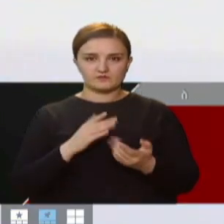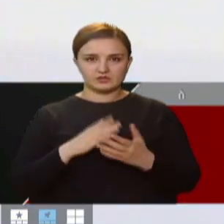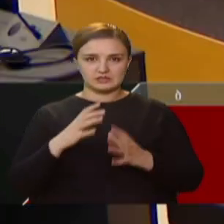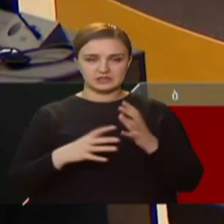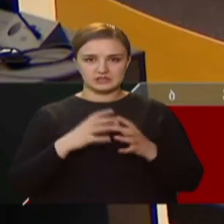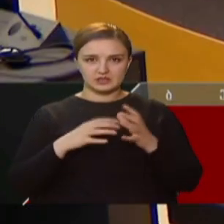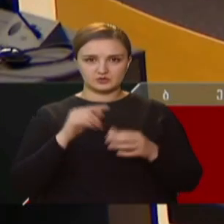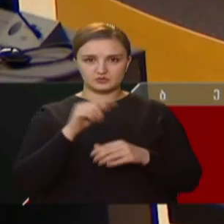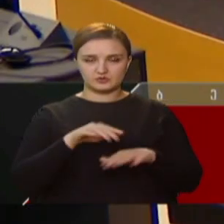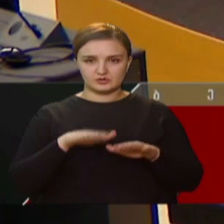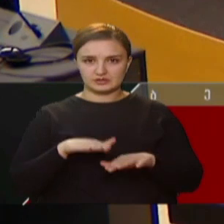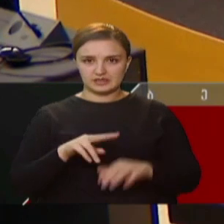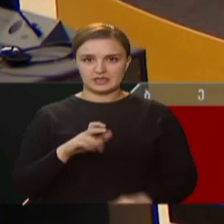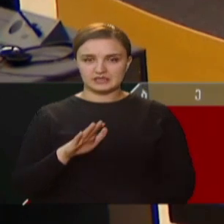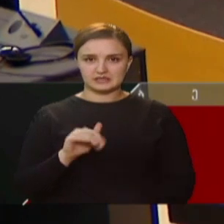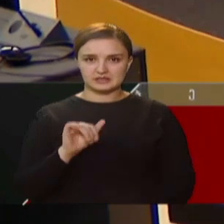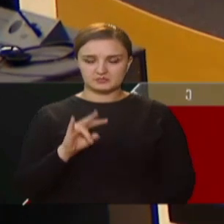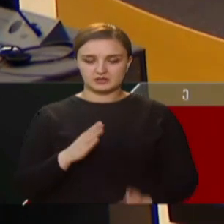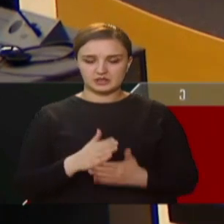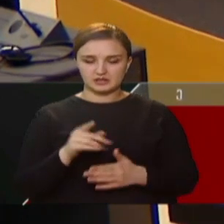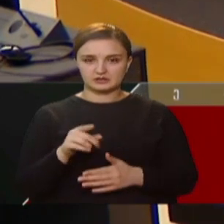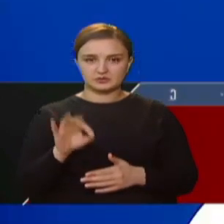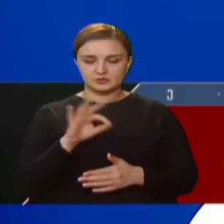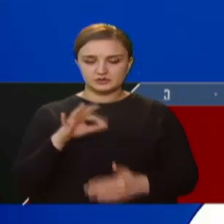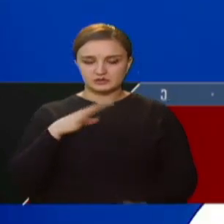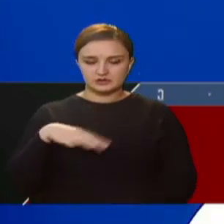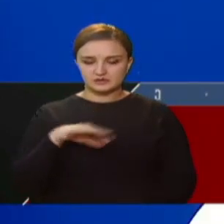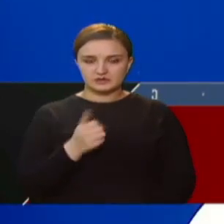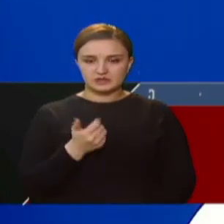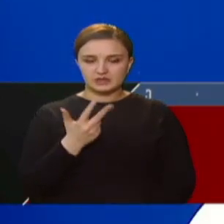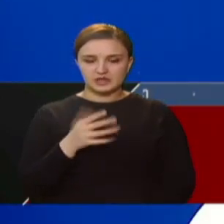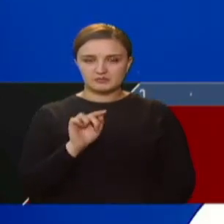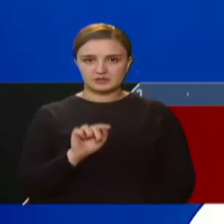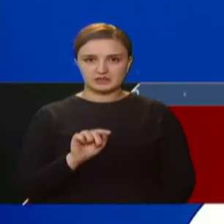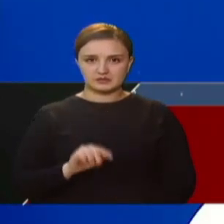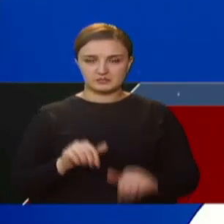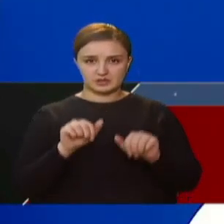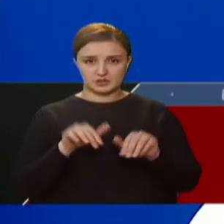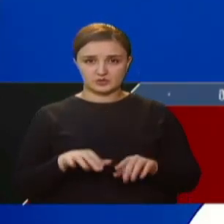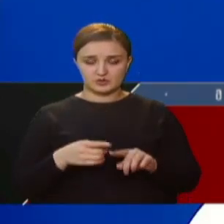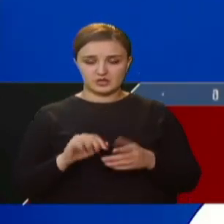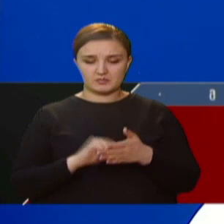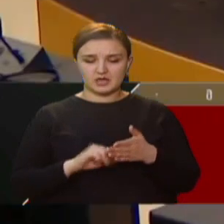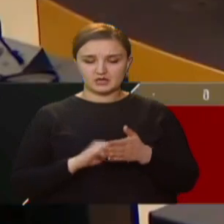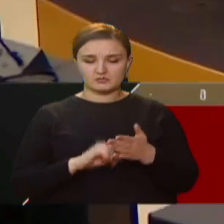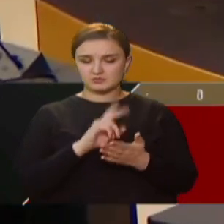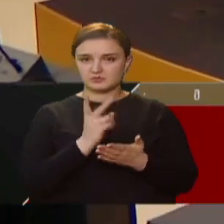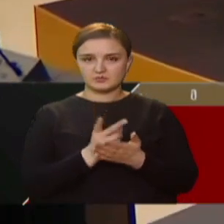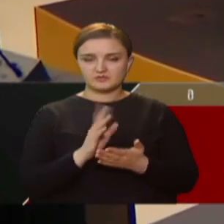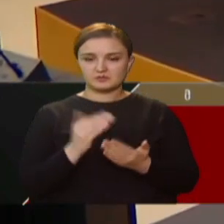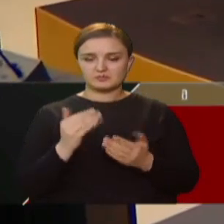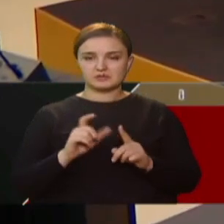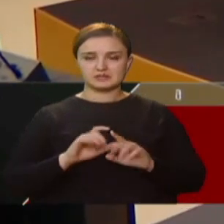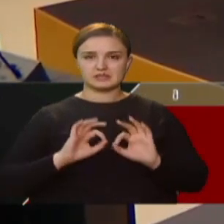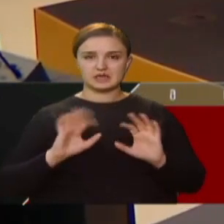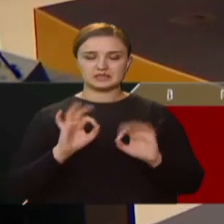საერთაშორისო ასპარესზე. Lexmani არის თანაავტორი საქართველოს შესახებ რამდენიმე კრიტიკული რეზოლუციისაც. Თუმცა ამ გარემოებების მიუხედავად, მისი